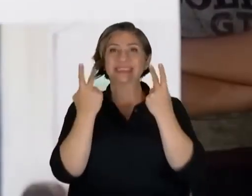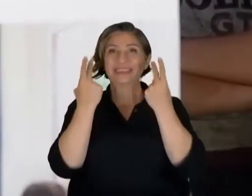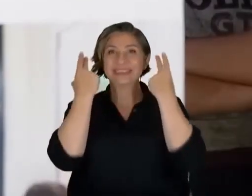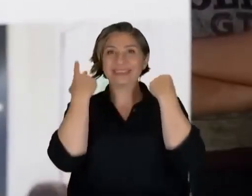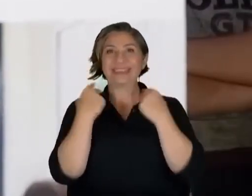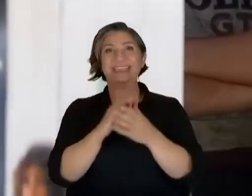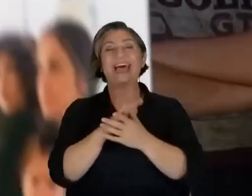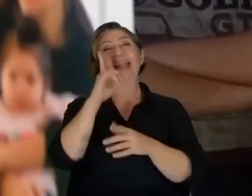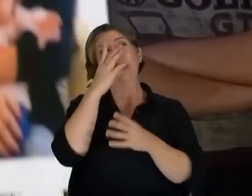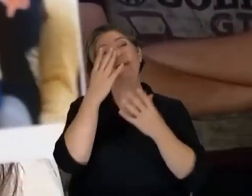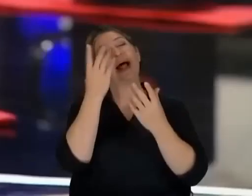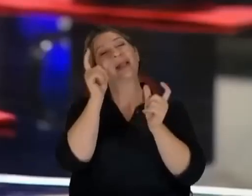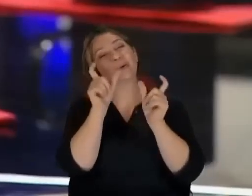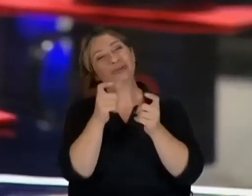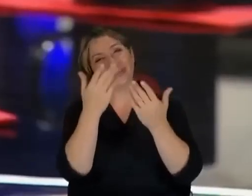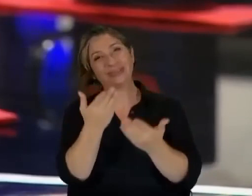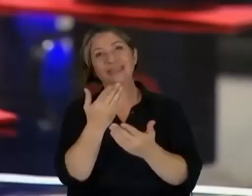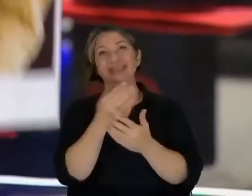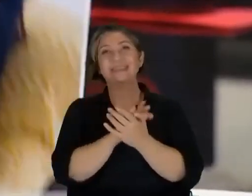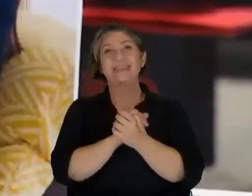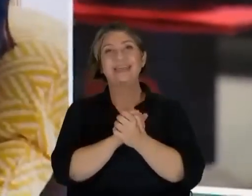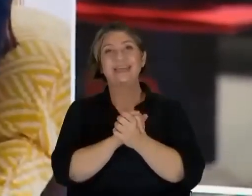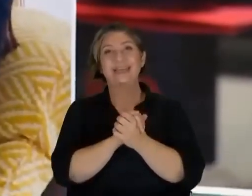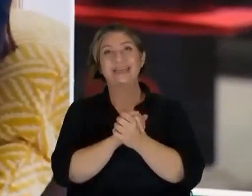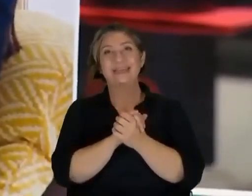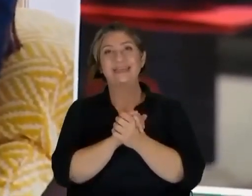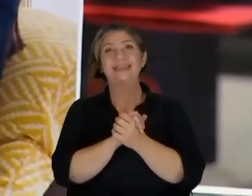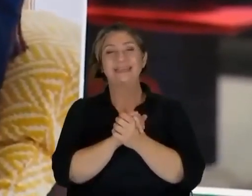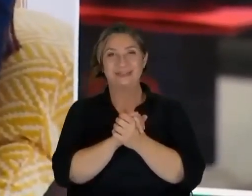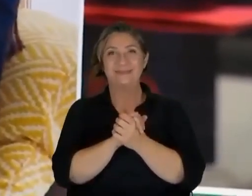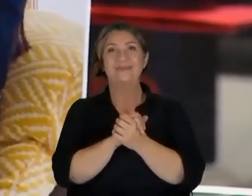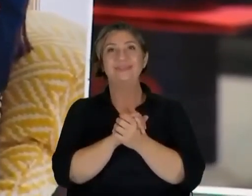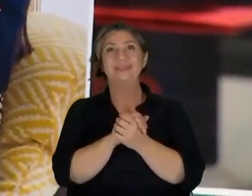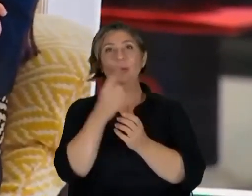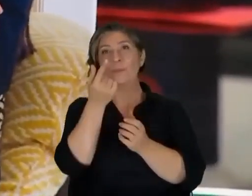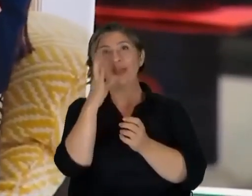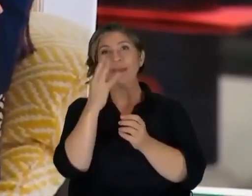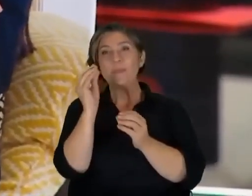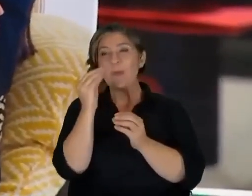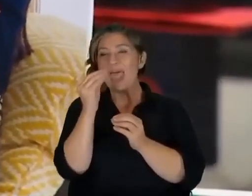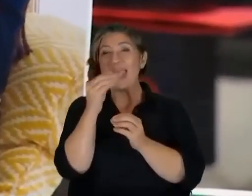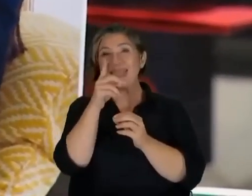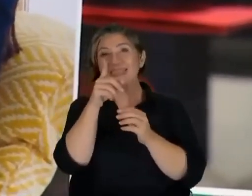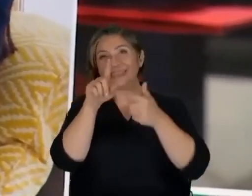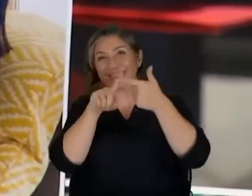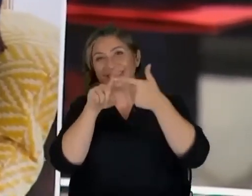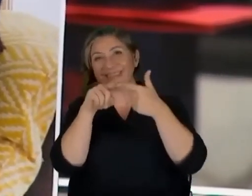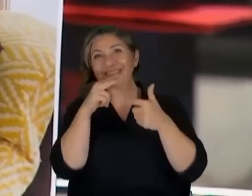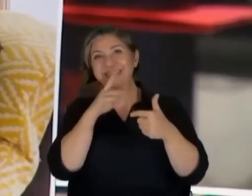biraz kısaltıyorum. Allah bağışlasın. Peki, dur tekrar koydum. Evet bu da biraz önce taş bebek gibi